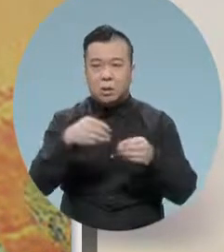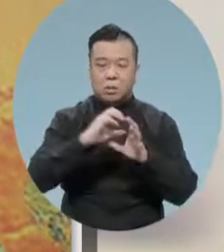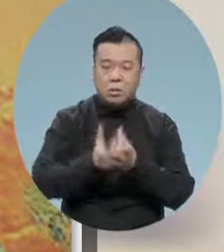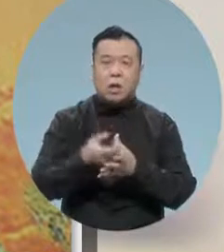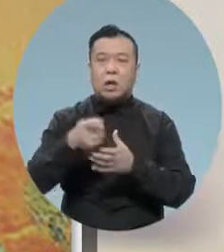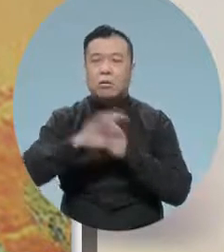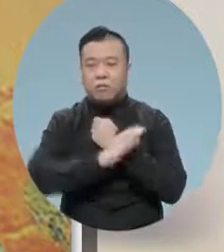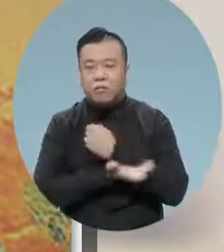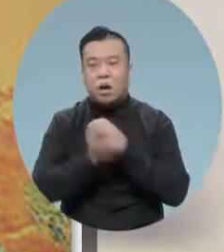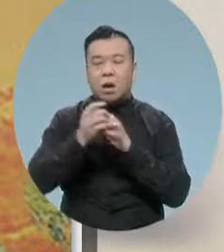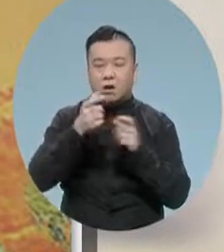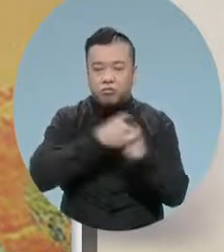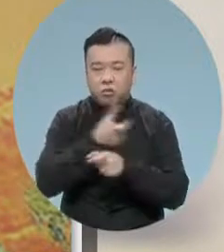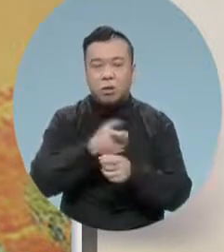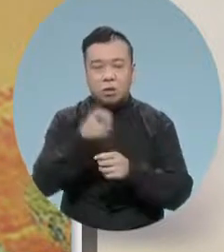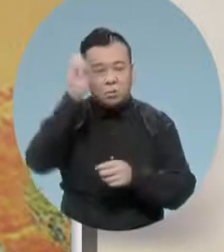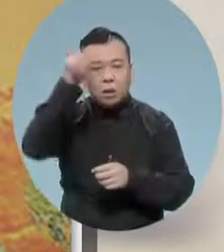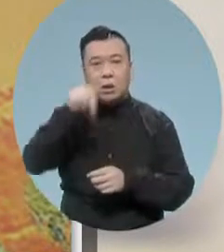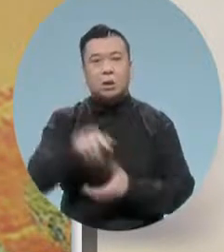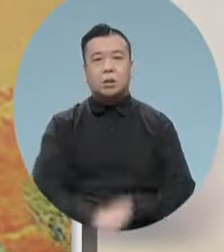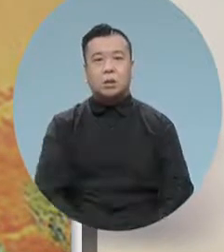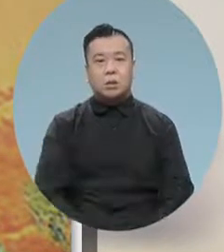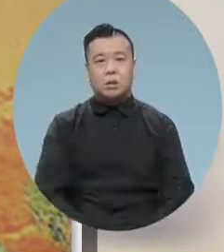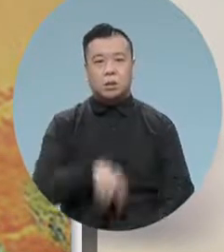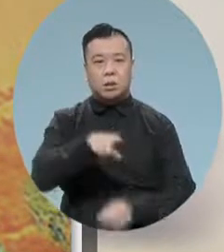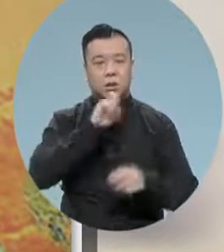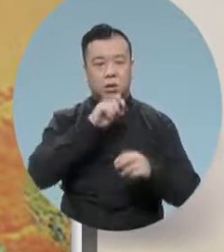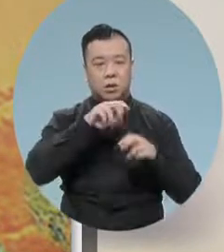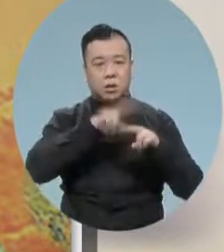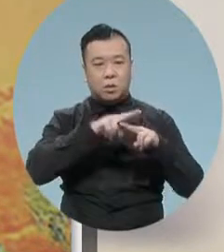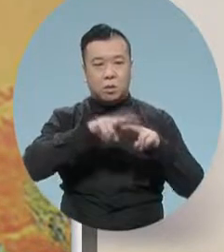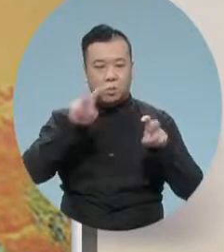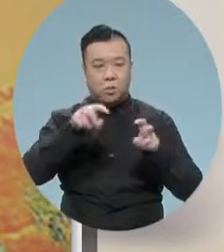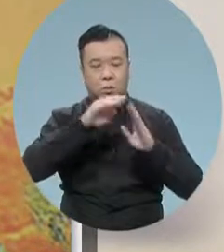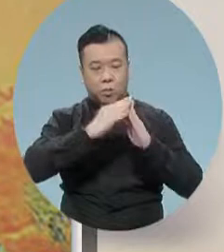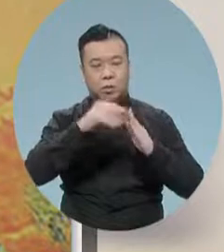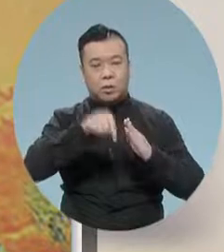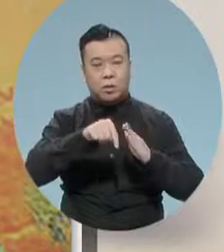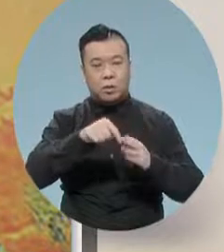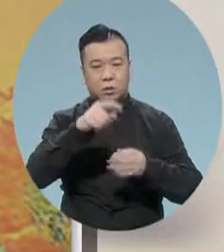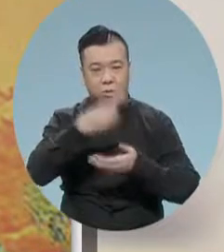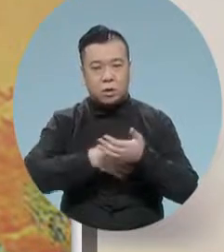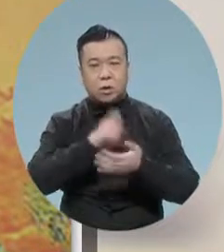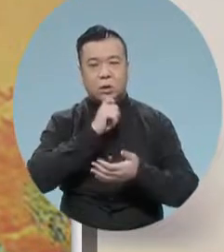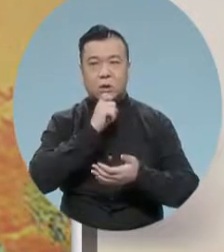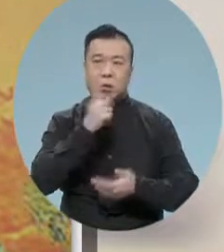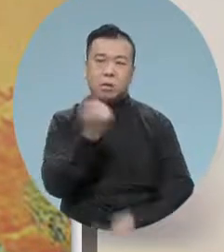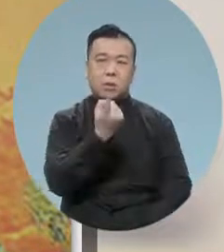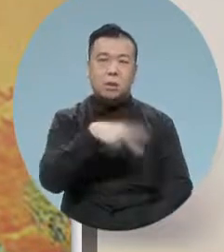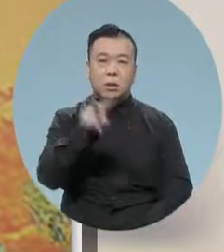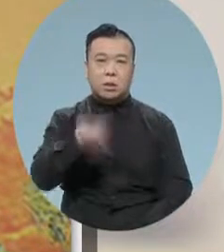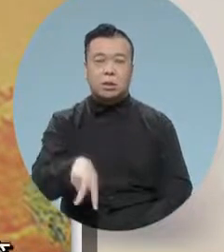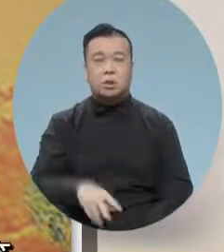們提出來的以國務院名義頒發的行政法規呢，總共有